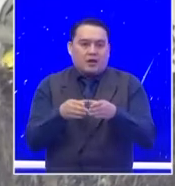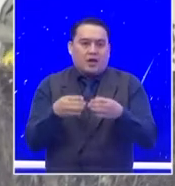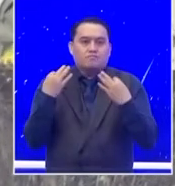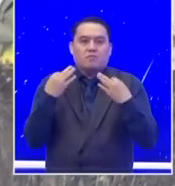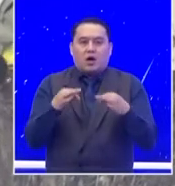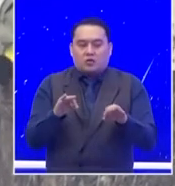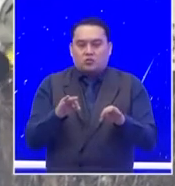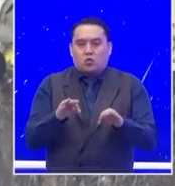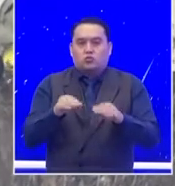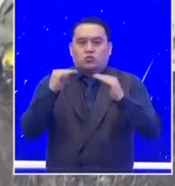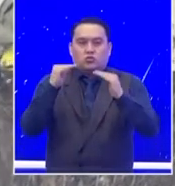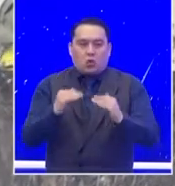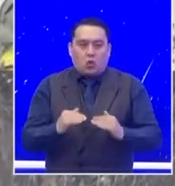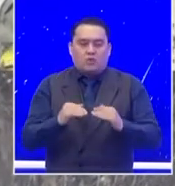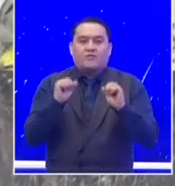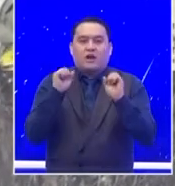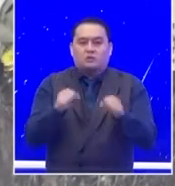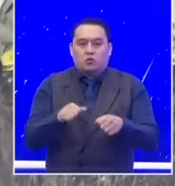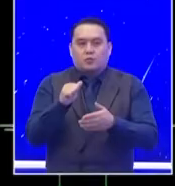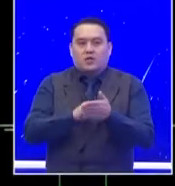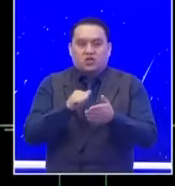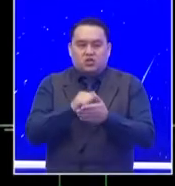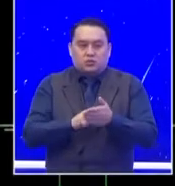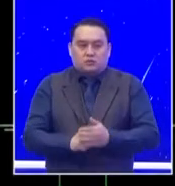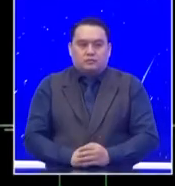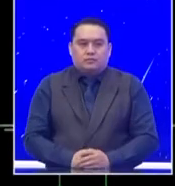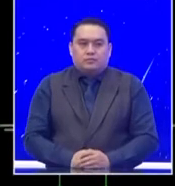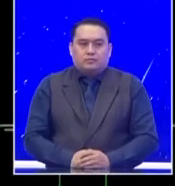позволило значительно уменьшить круг возможных причин катастрофы.